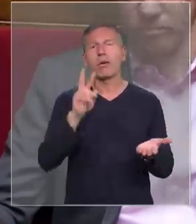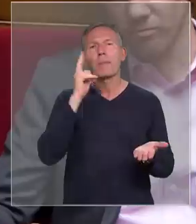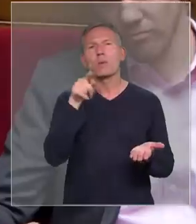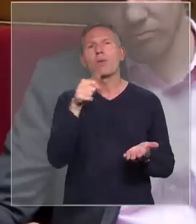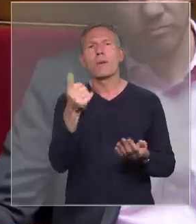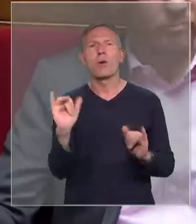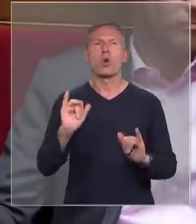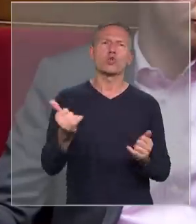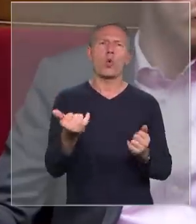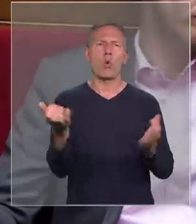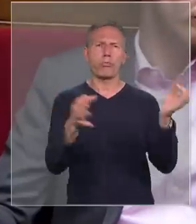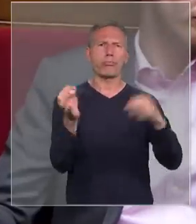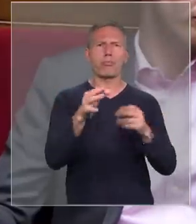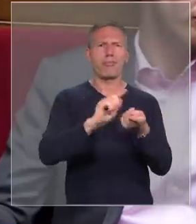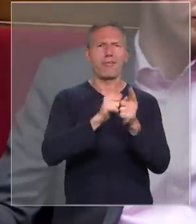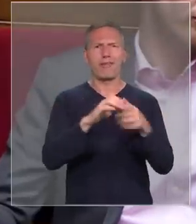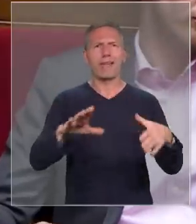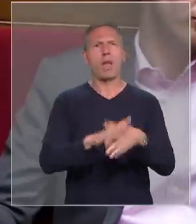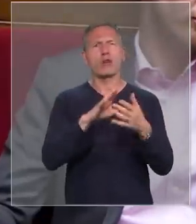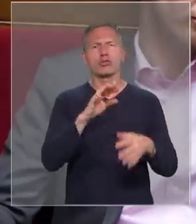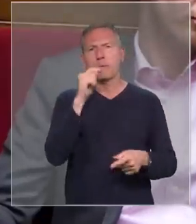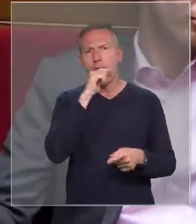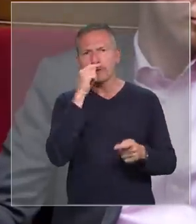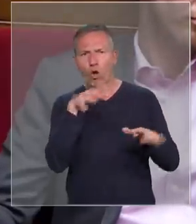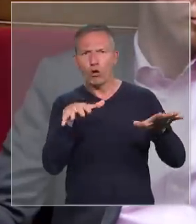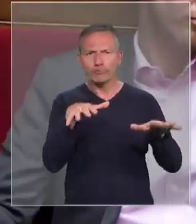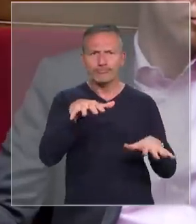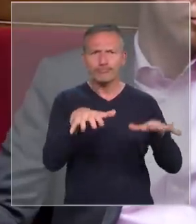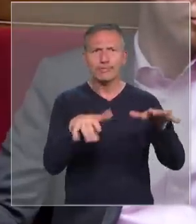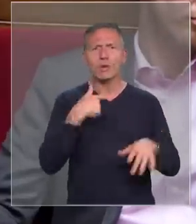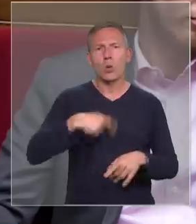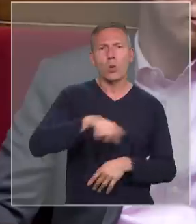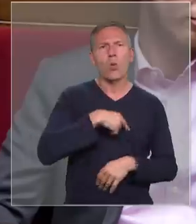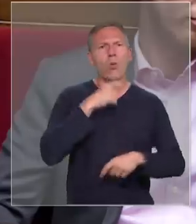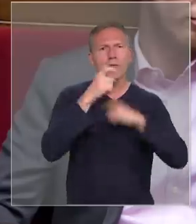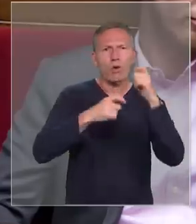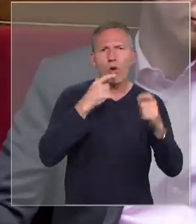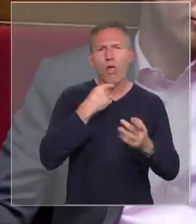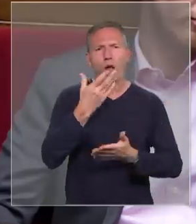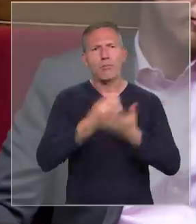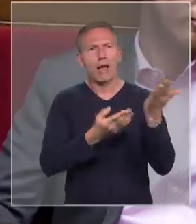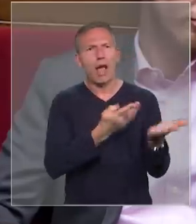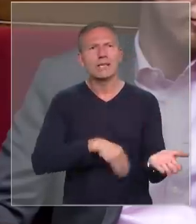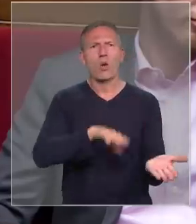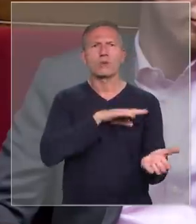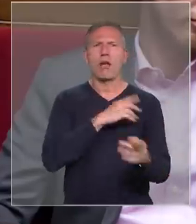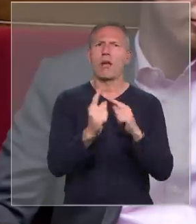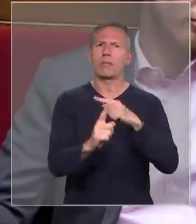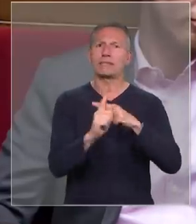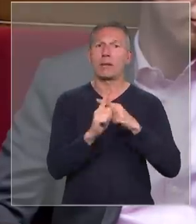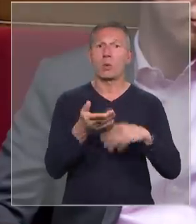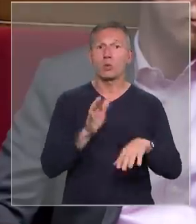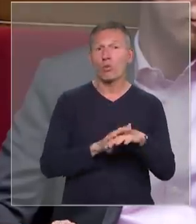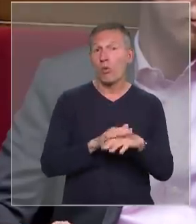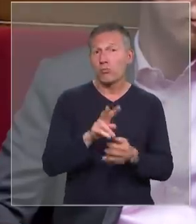allez surjouer la caricature, flirter avec le mensonge. Nous serions les violents, nous serions les irresponsables. Mais la vérité,